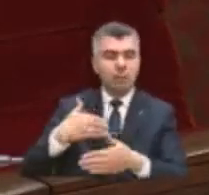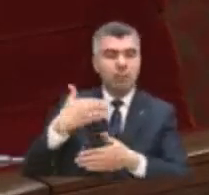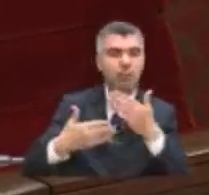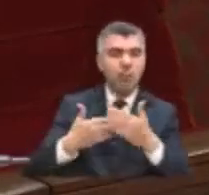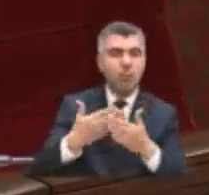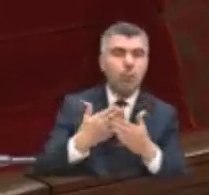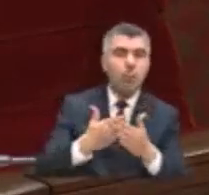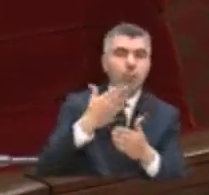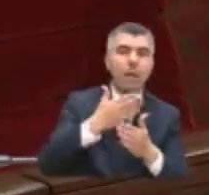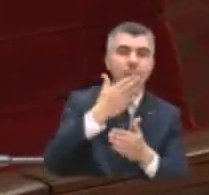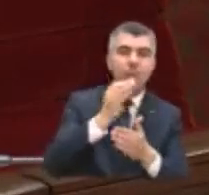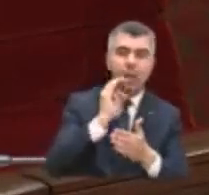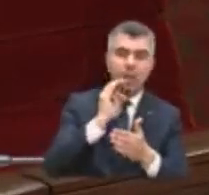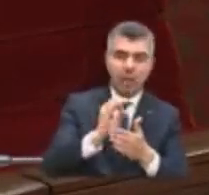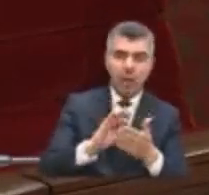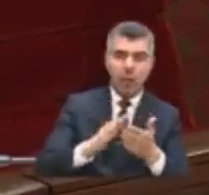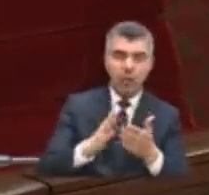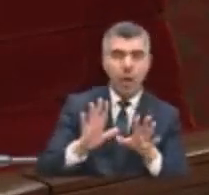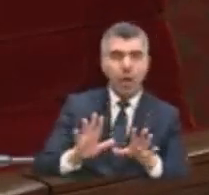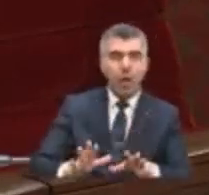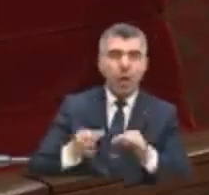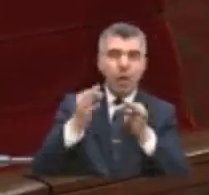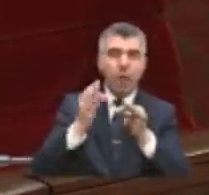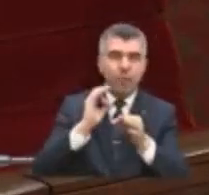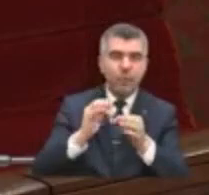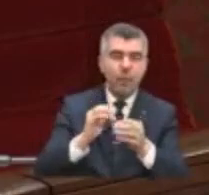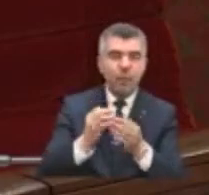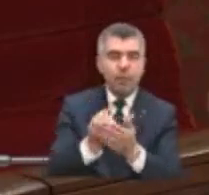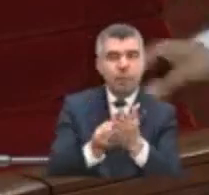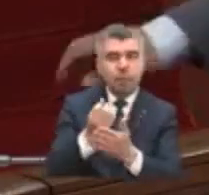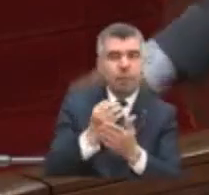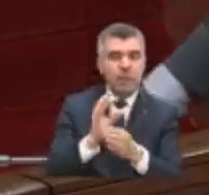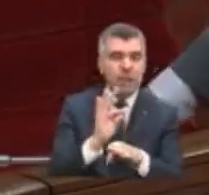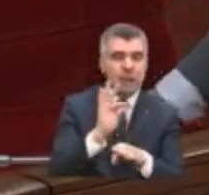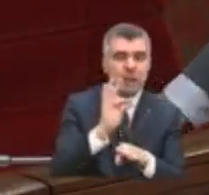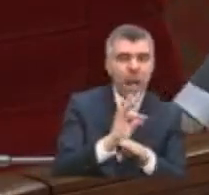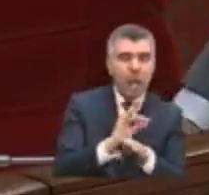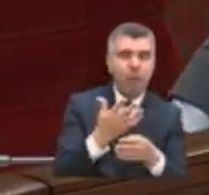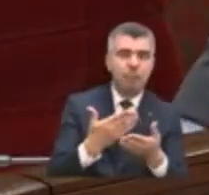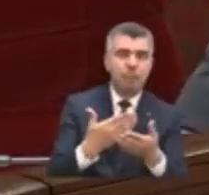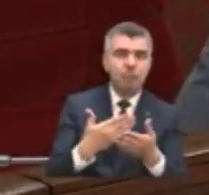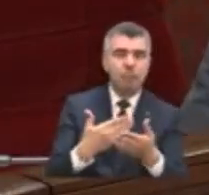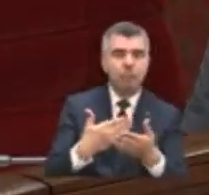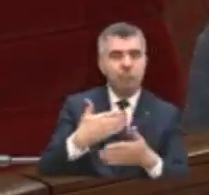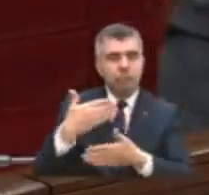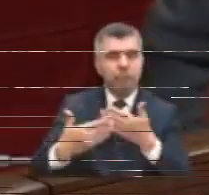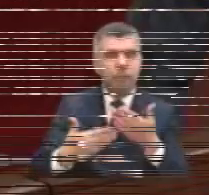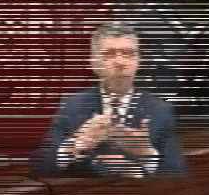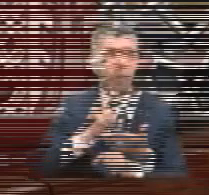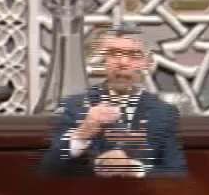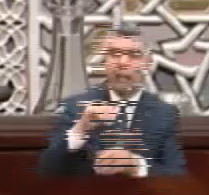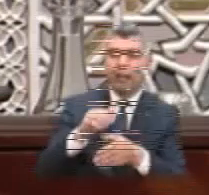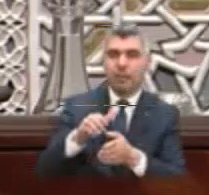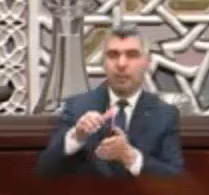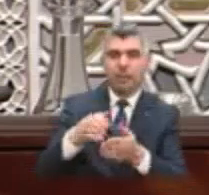المستوى نحسنوا الطريقه ديال التدريس ونحسنوا طريقه ديال الاصلاح. شكرا.